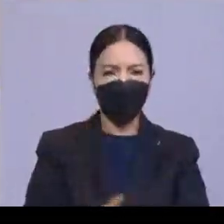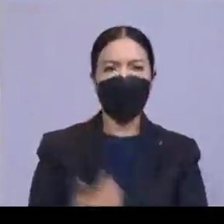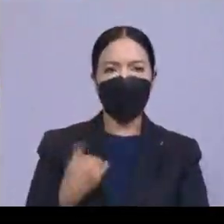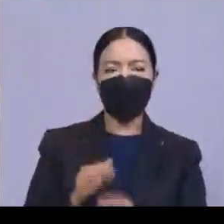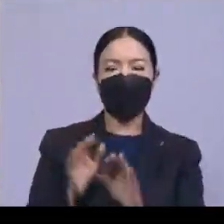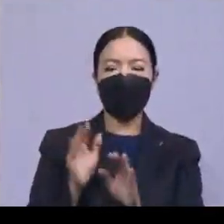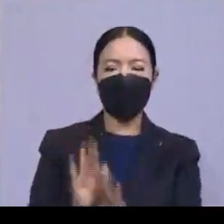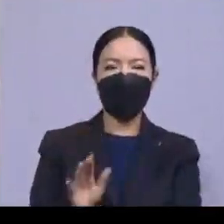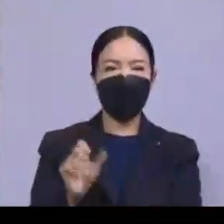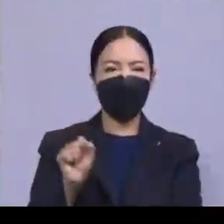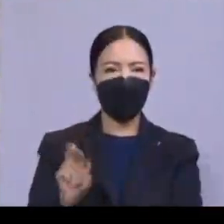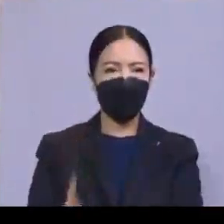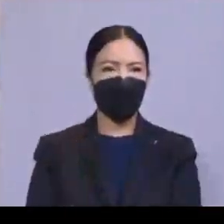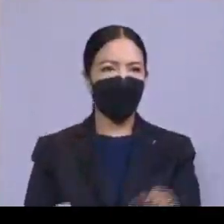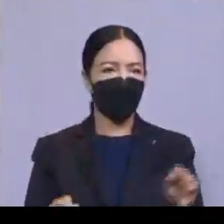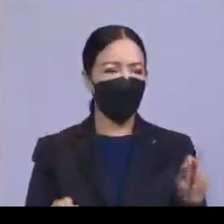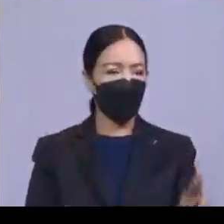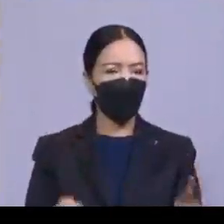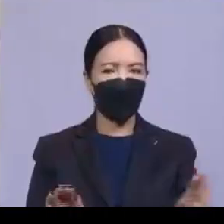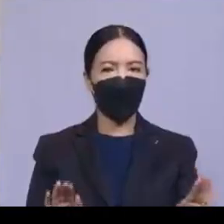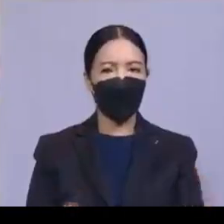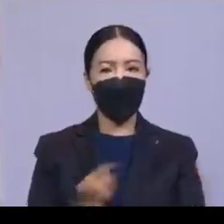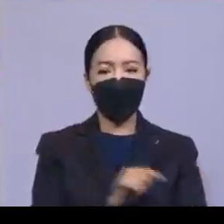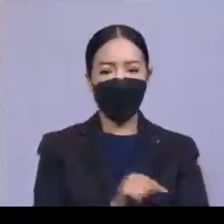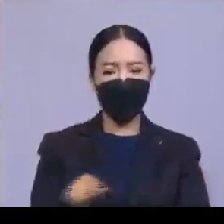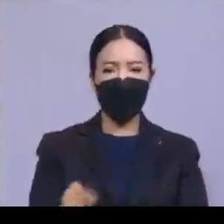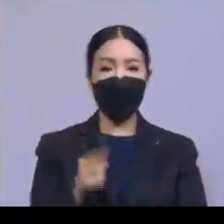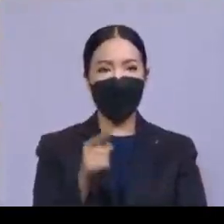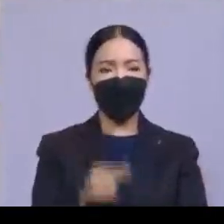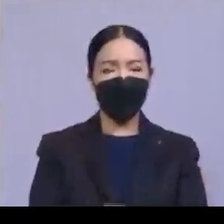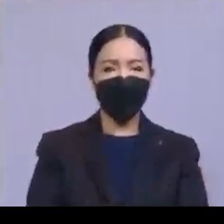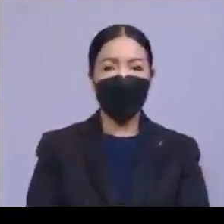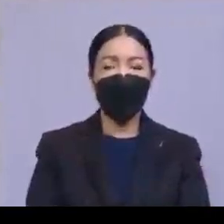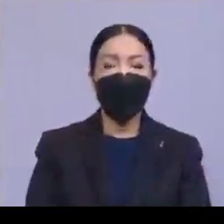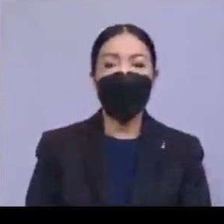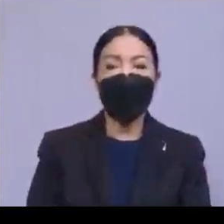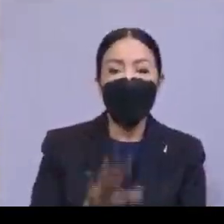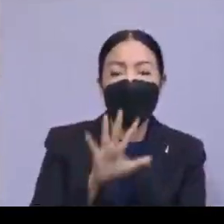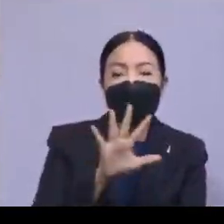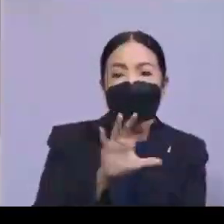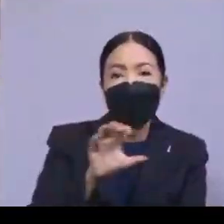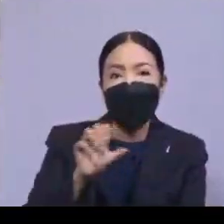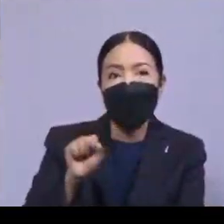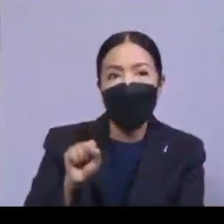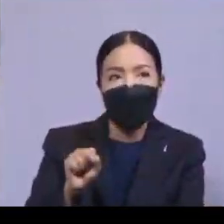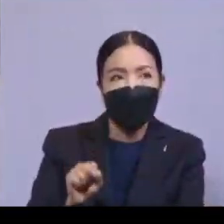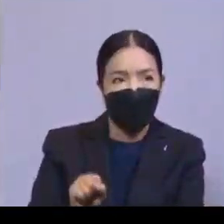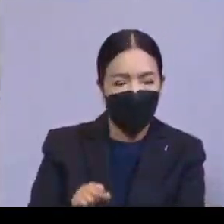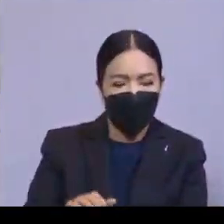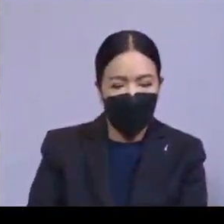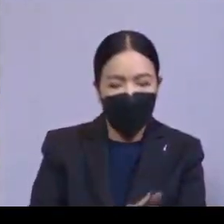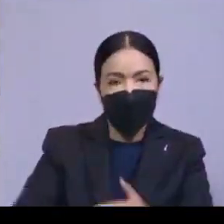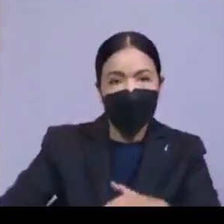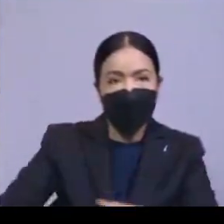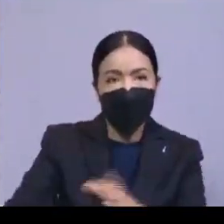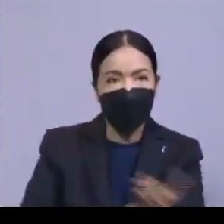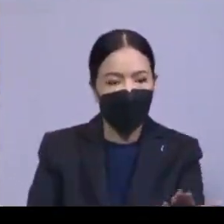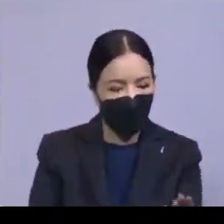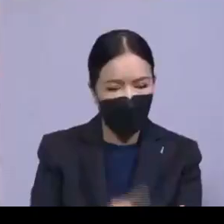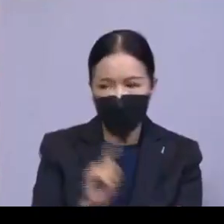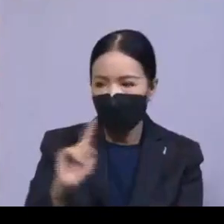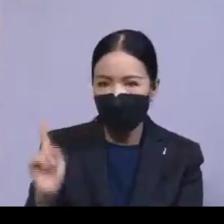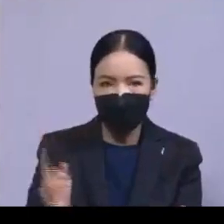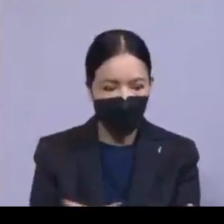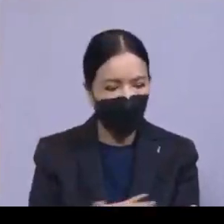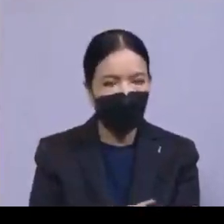ถ้าร้อยตันหรือว่า 4-5แสนกิโลเมตรค่ะมาจากไหนเนี่ยเอกสารไม่มีเลยต้องเรียกบริษัทให้มาชี้แจงแล้ว